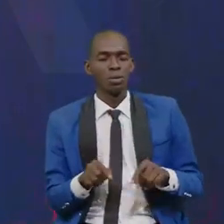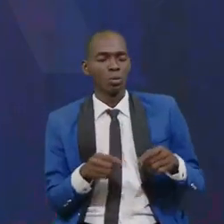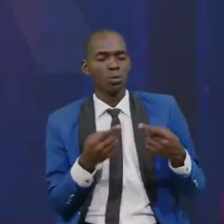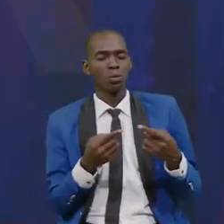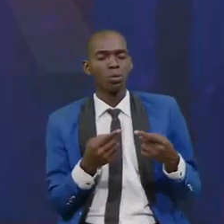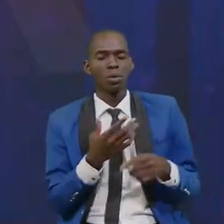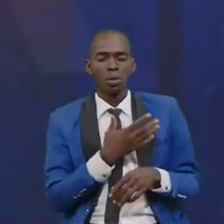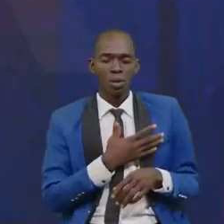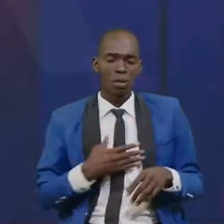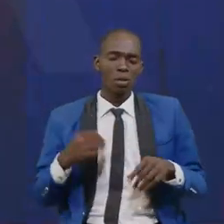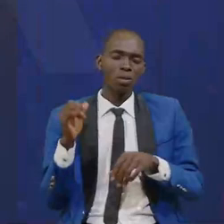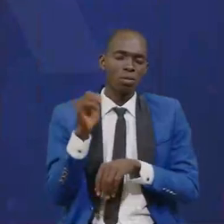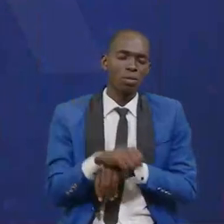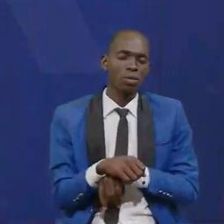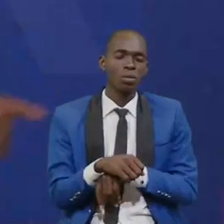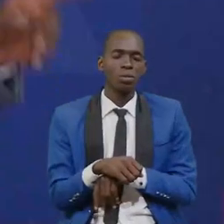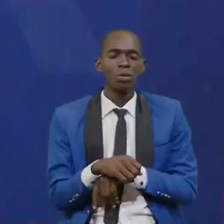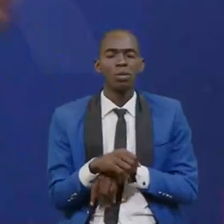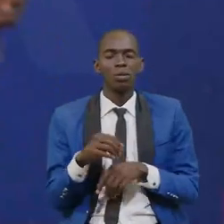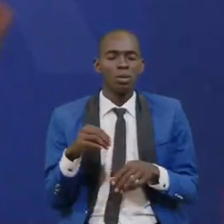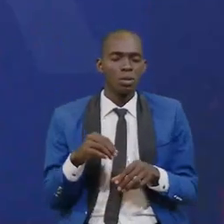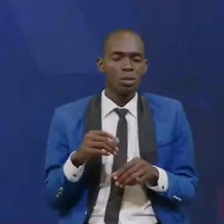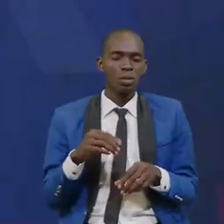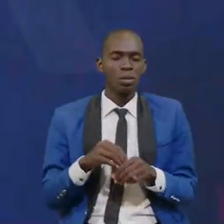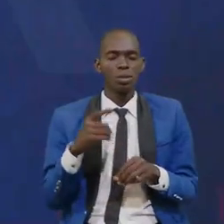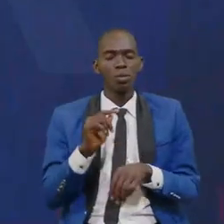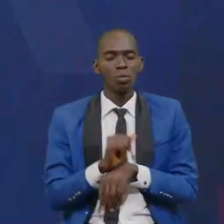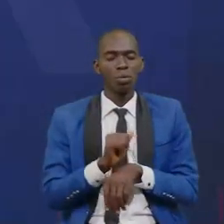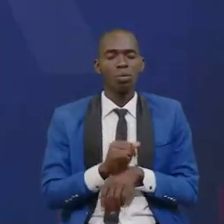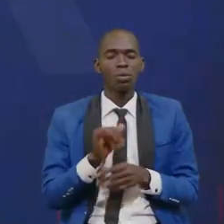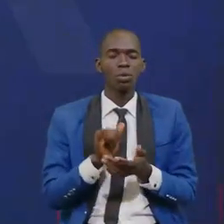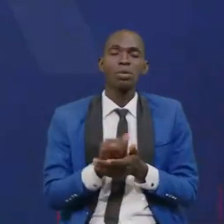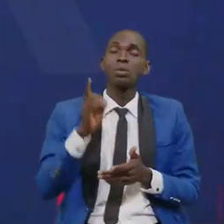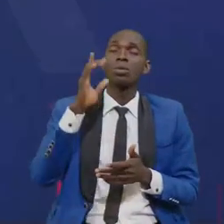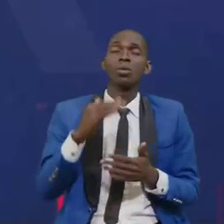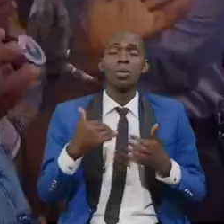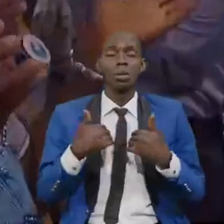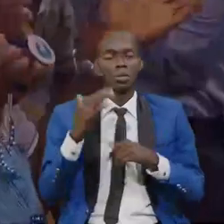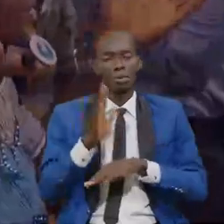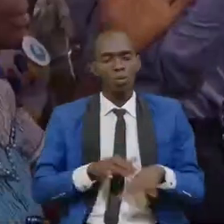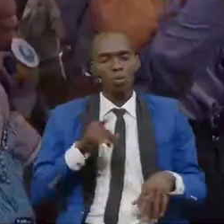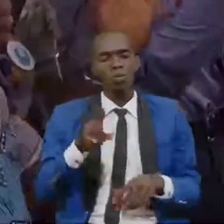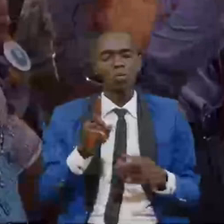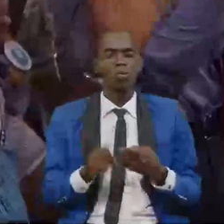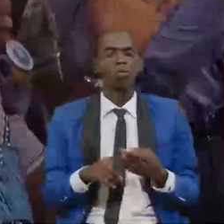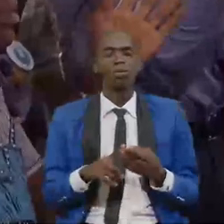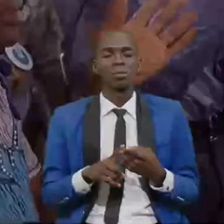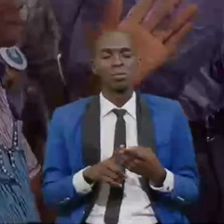Allez et soyez vainqueurs dans le champ où Dieu vous a appelé.